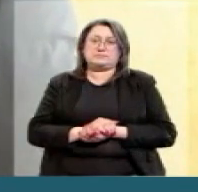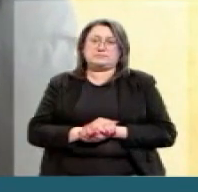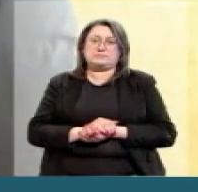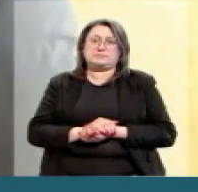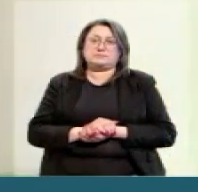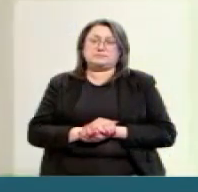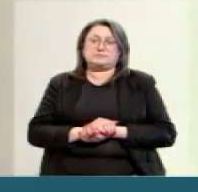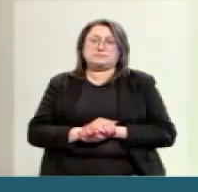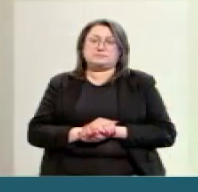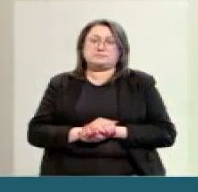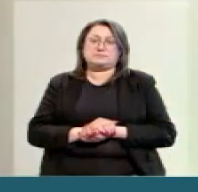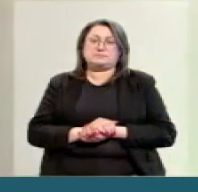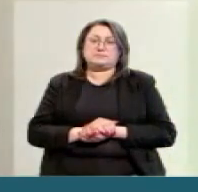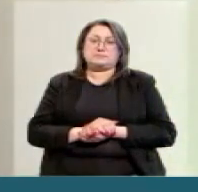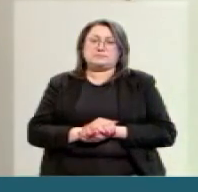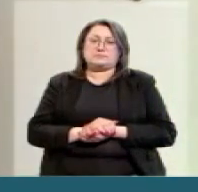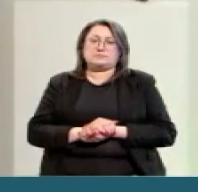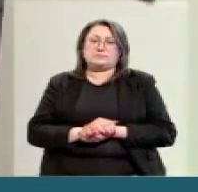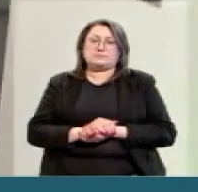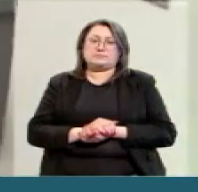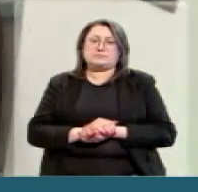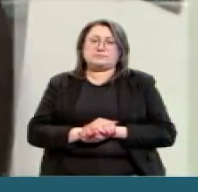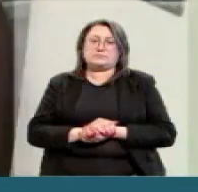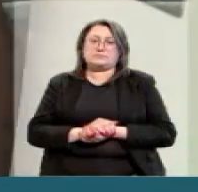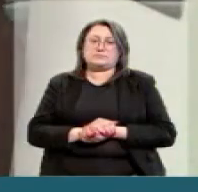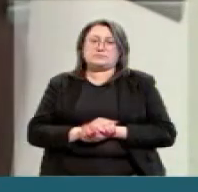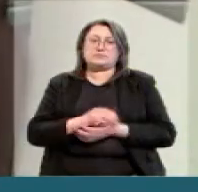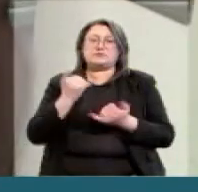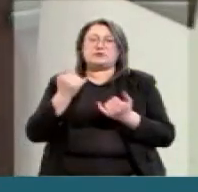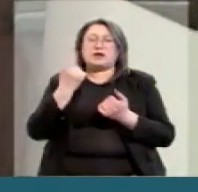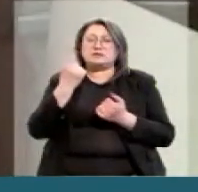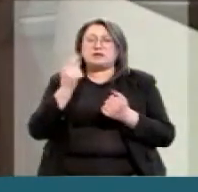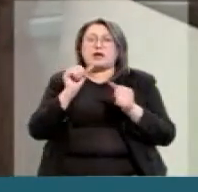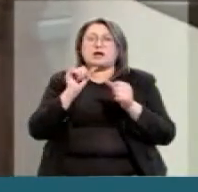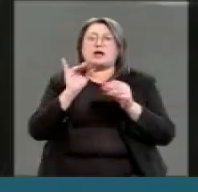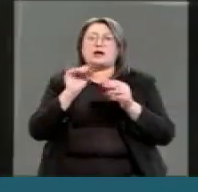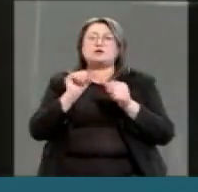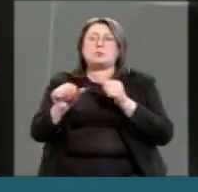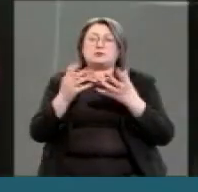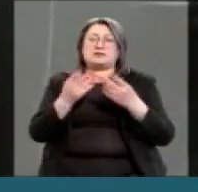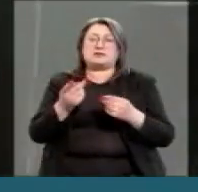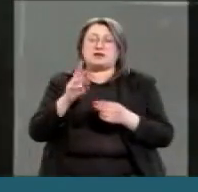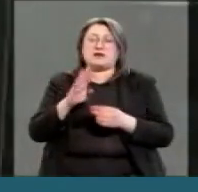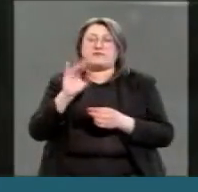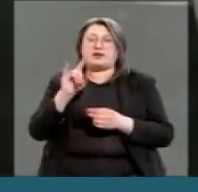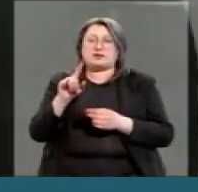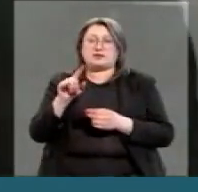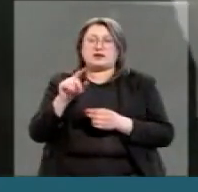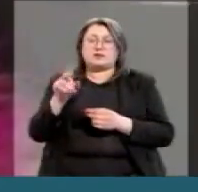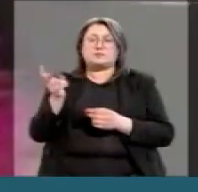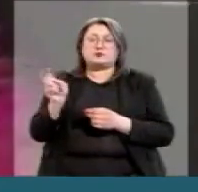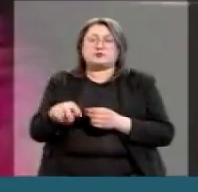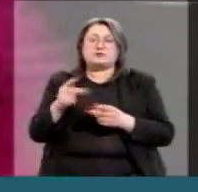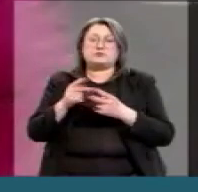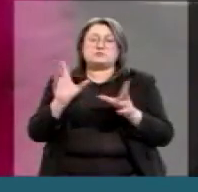алғысымыз шексіз. Вера Калинина үшін бүгін ерекше күндердің бірі. Мекемеге қызымен бірге келіпті. Бірнеше айдың ішінде